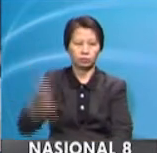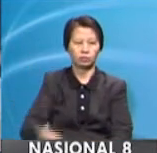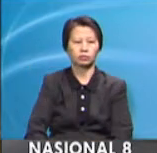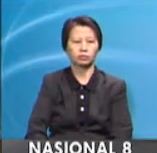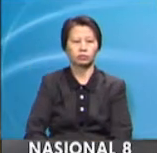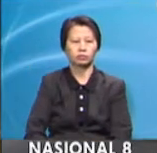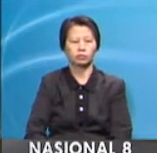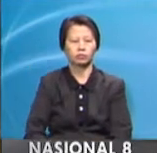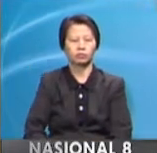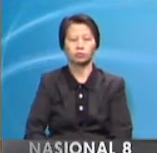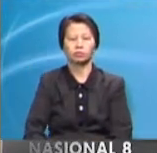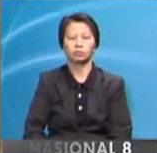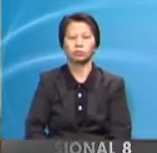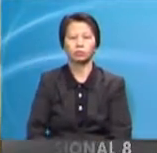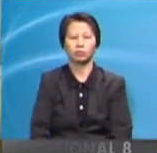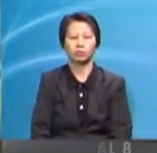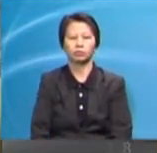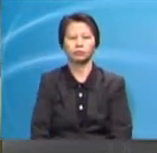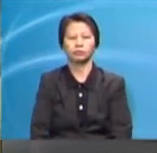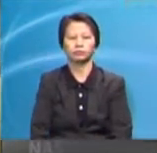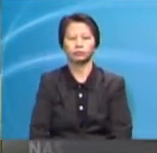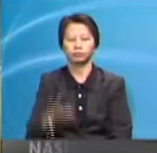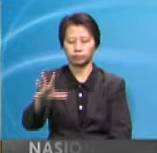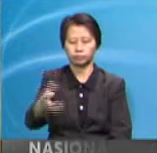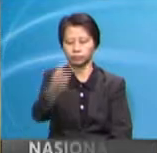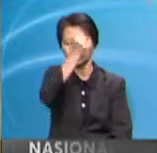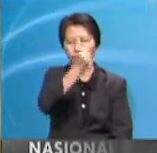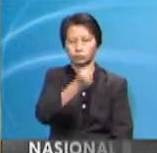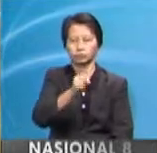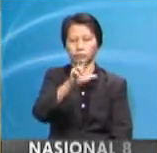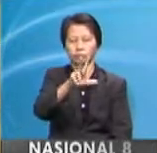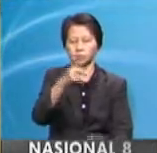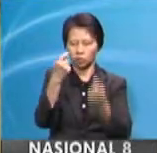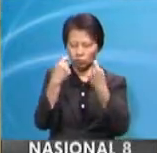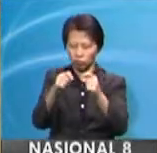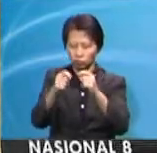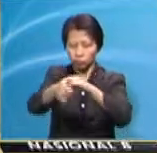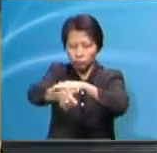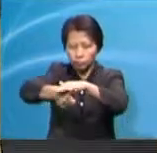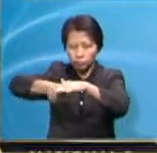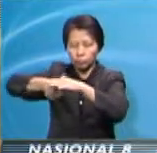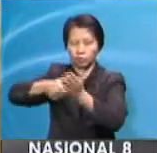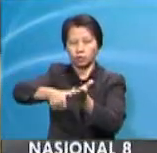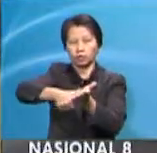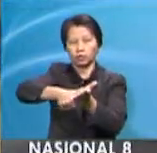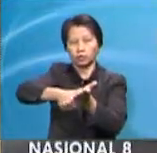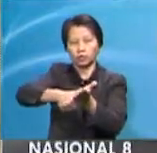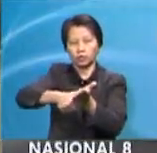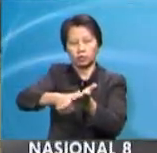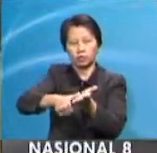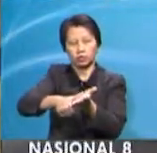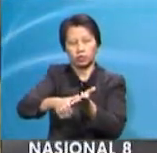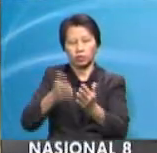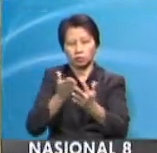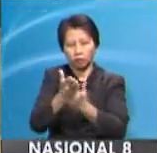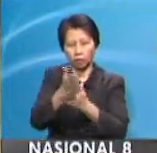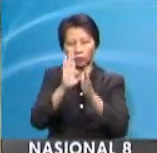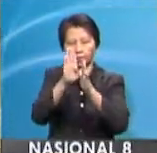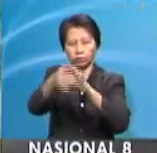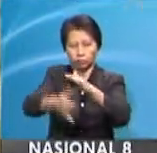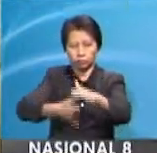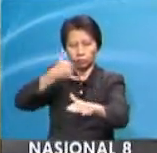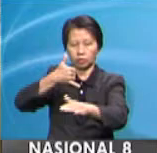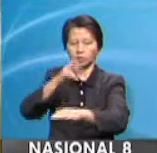lalu untuk mengambil rampasan melibatkan tiga percubaan penyeludupan dadah jenis metafetamin melalui pintu